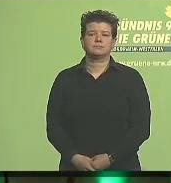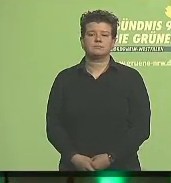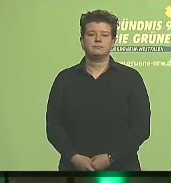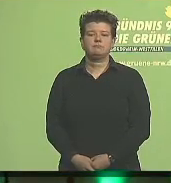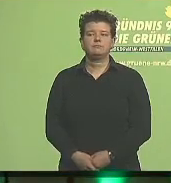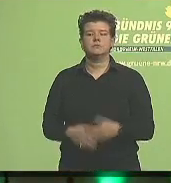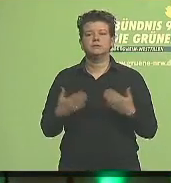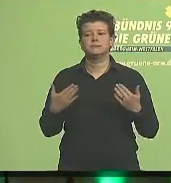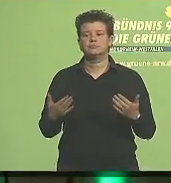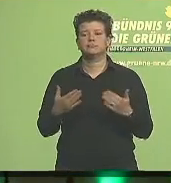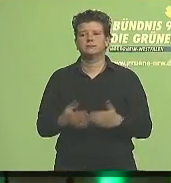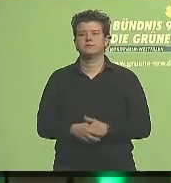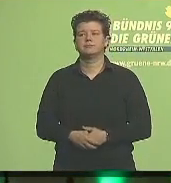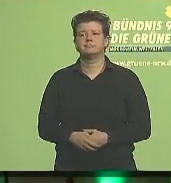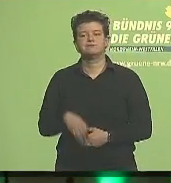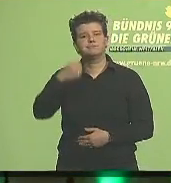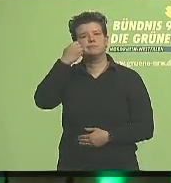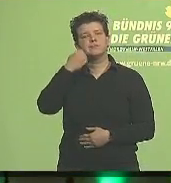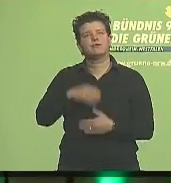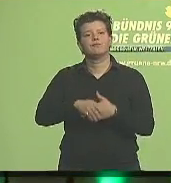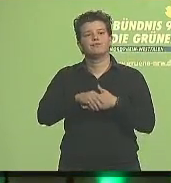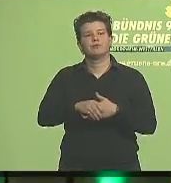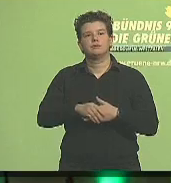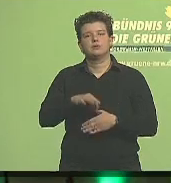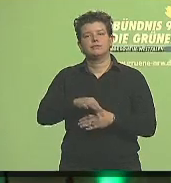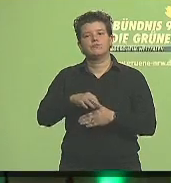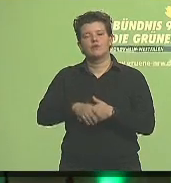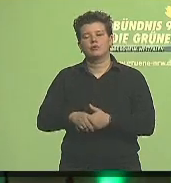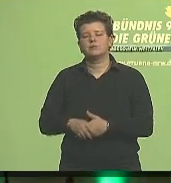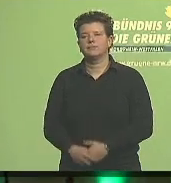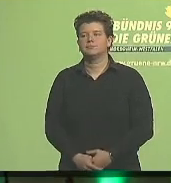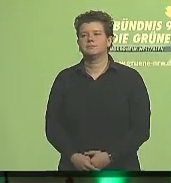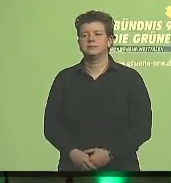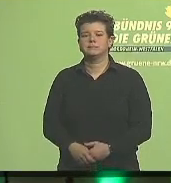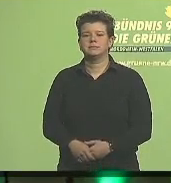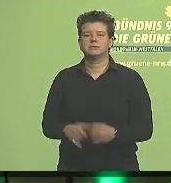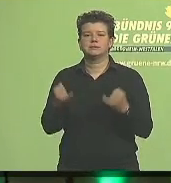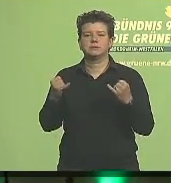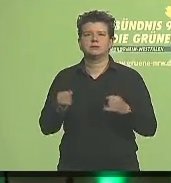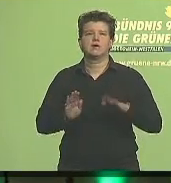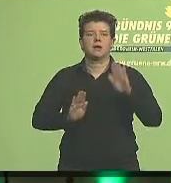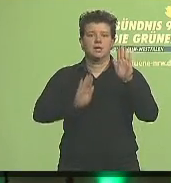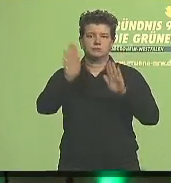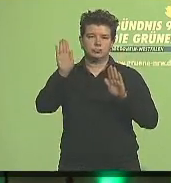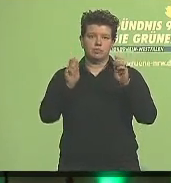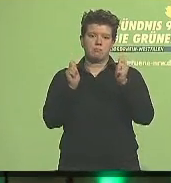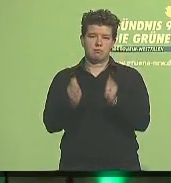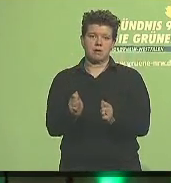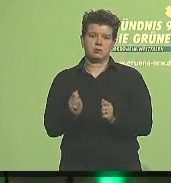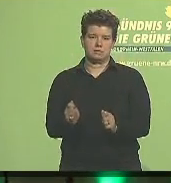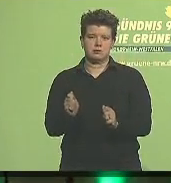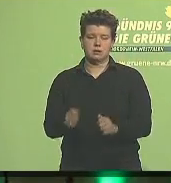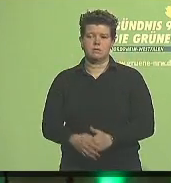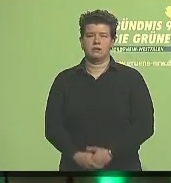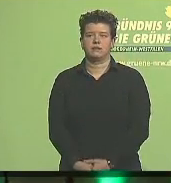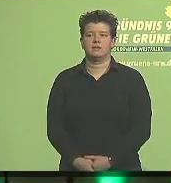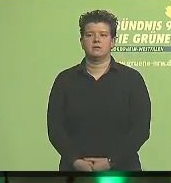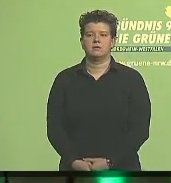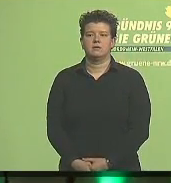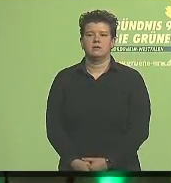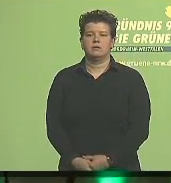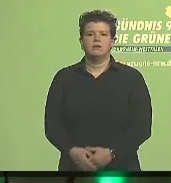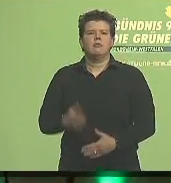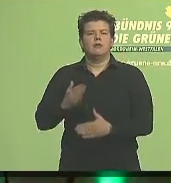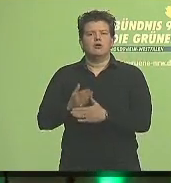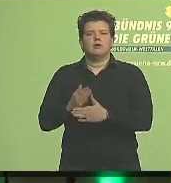So, liebe Freunde und Freunde, wir kommen zur Abstimmung über den Antrag. Wie am Anfang schon erwähnt, ihr habt